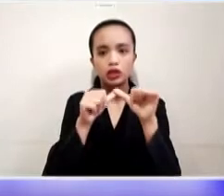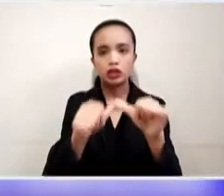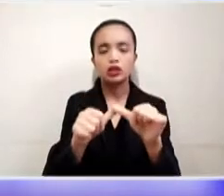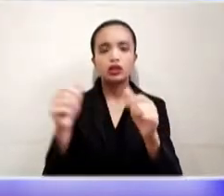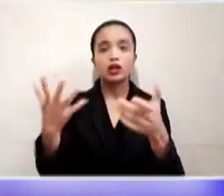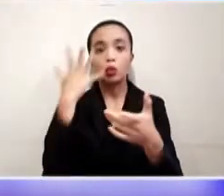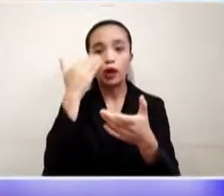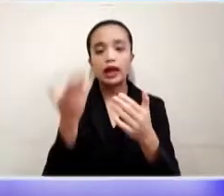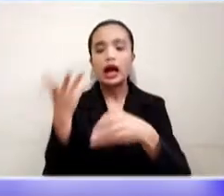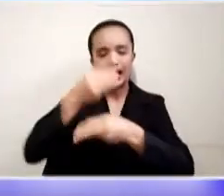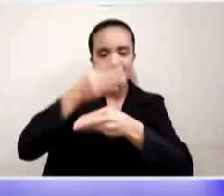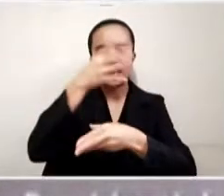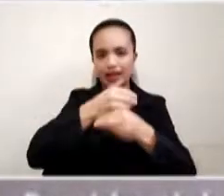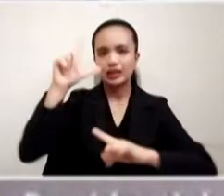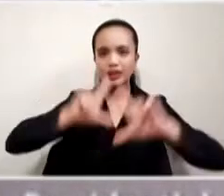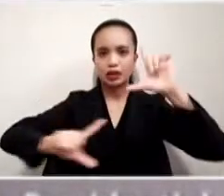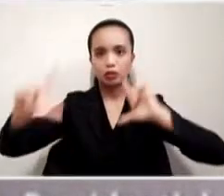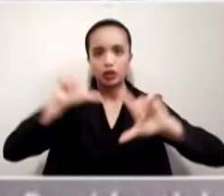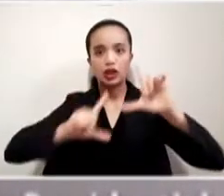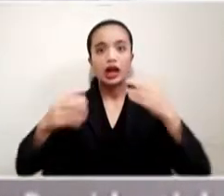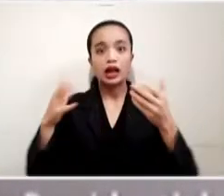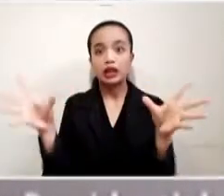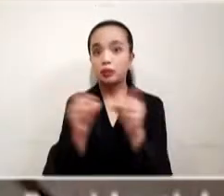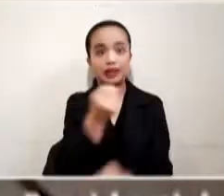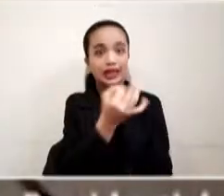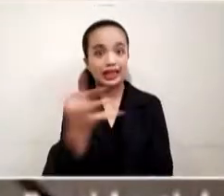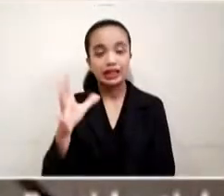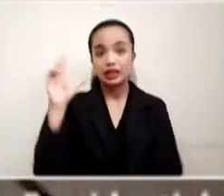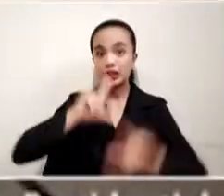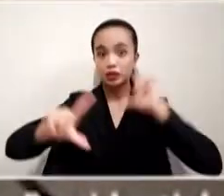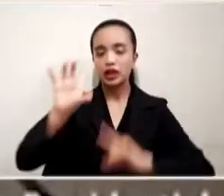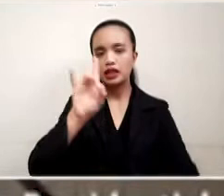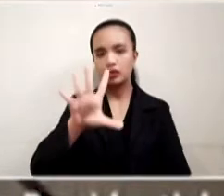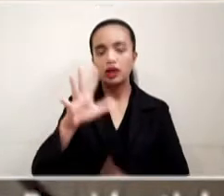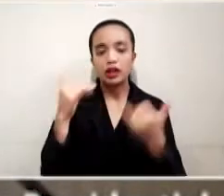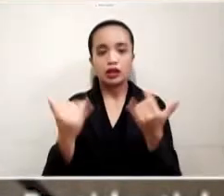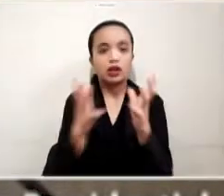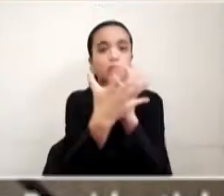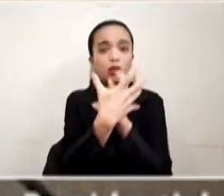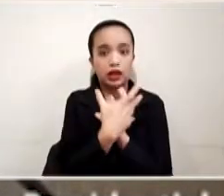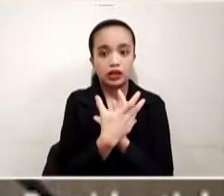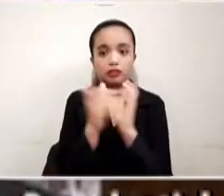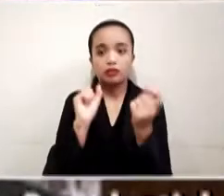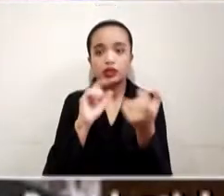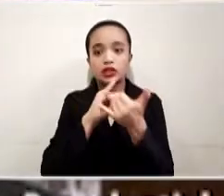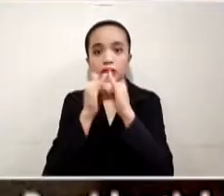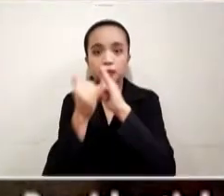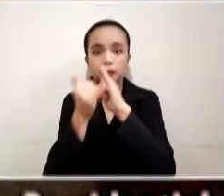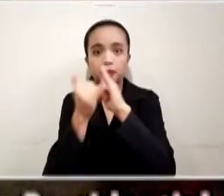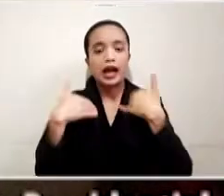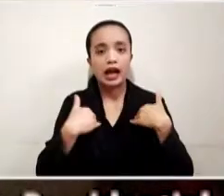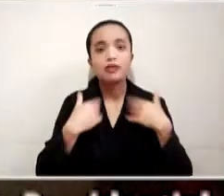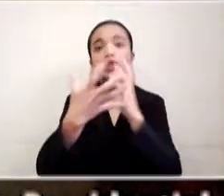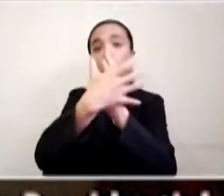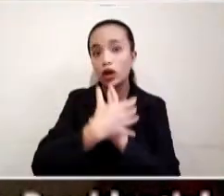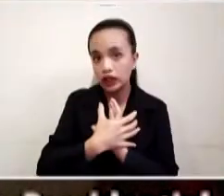nga itakat at dan iti 85. Mainaig matiti quarantine measures dito'y pagilyan, kinunadag iti opisyal nga addadag iti quarantine classifications